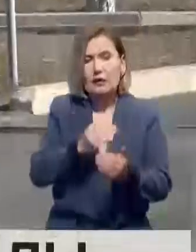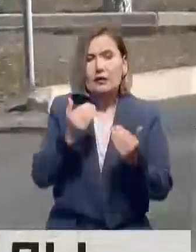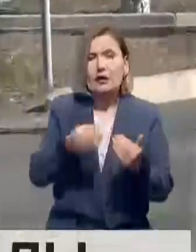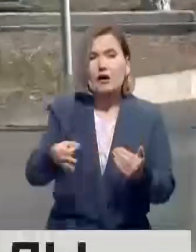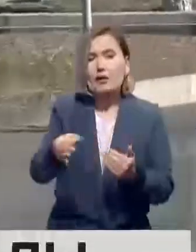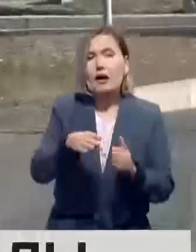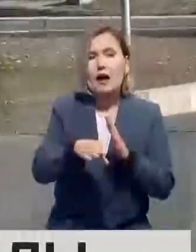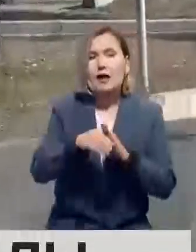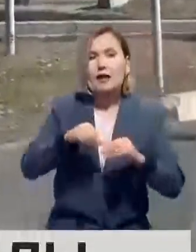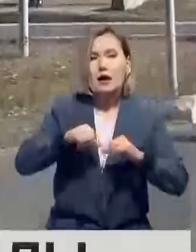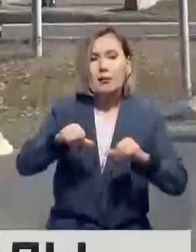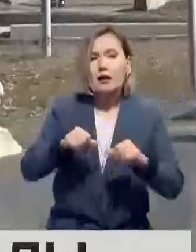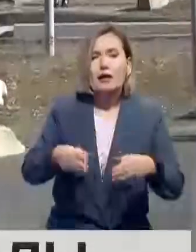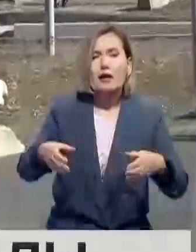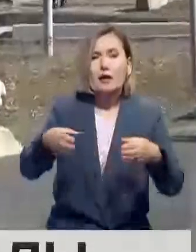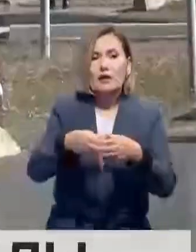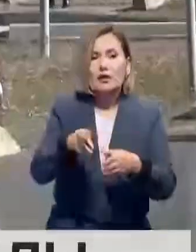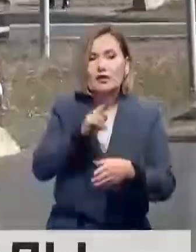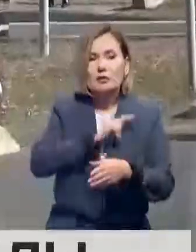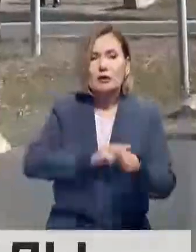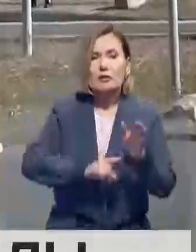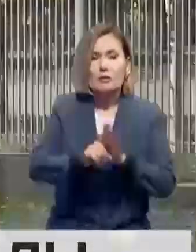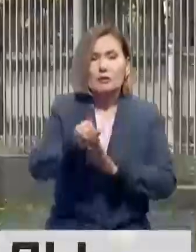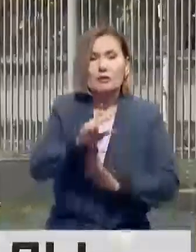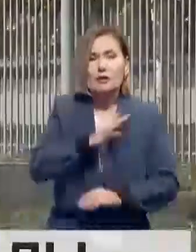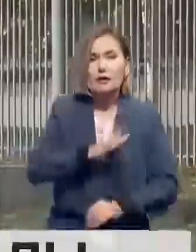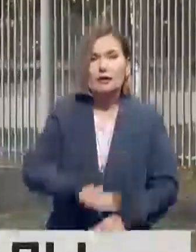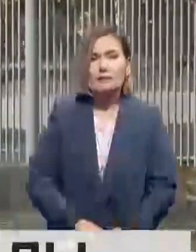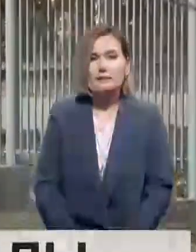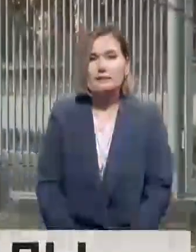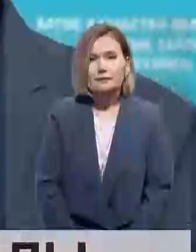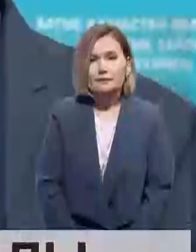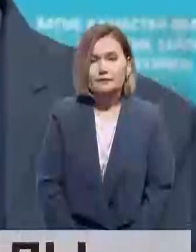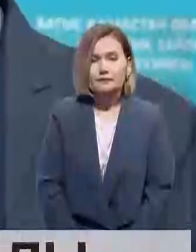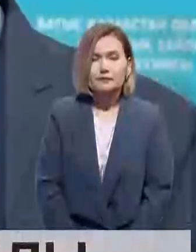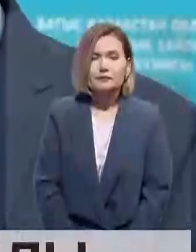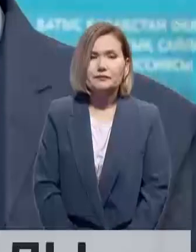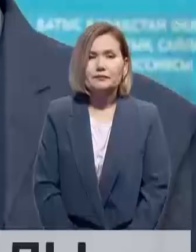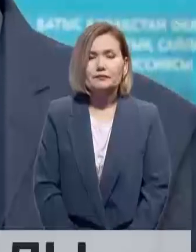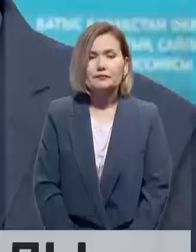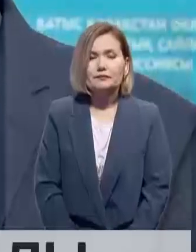Қазір облыстық сайлау комиссиясы ұйымдастыру жұмыстарын бастап кетті.